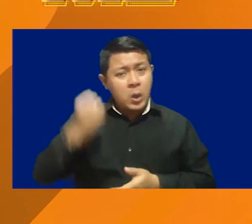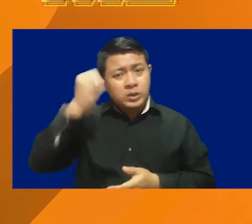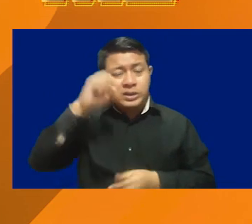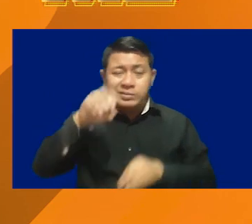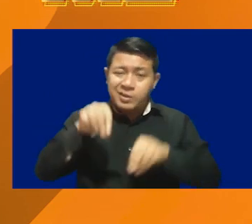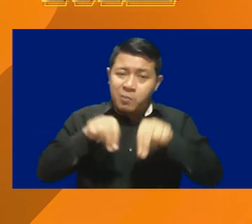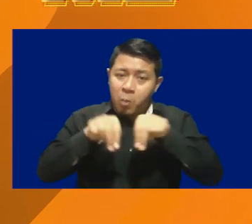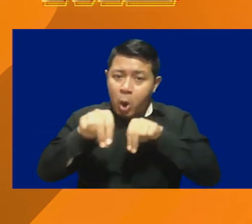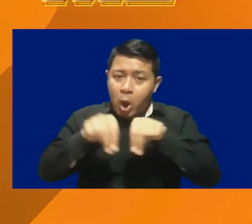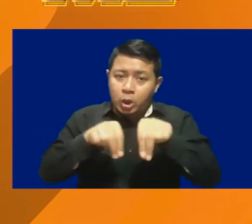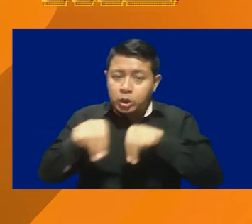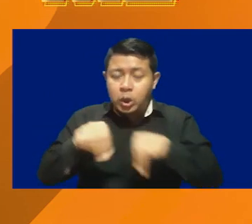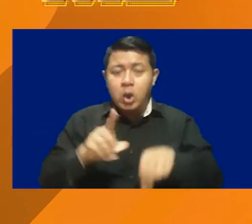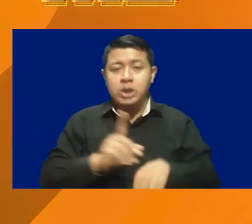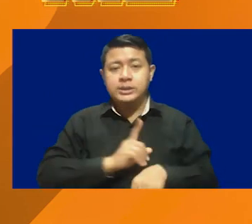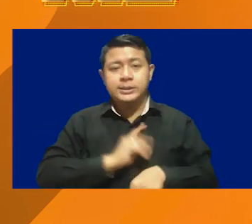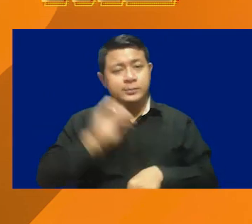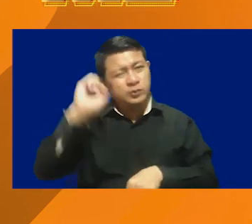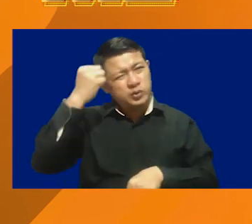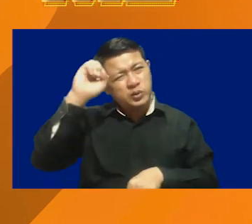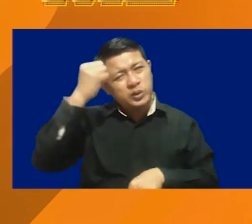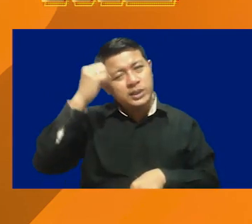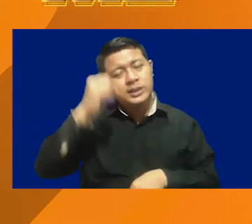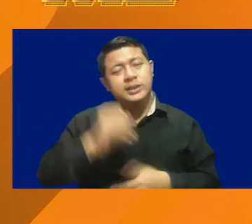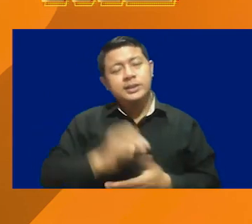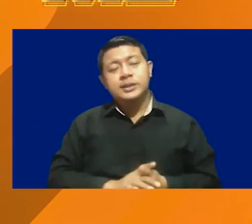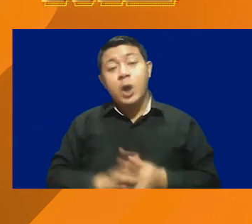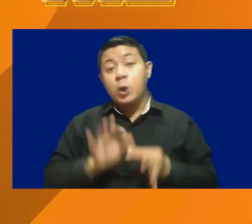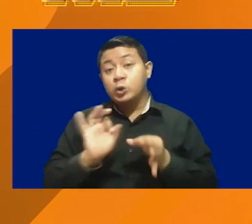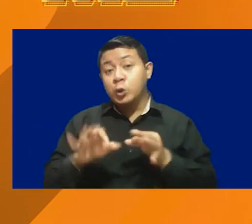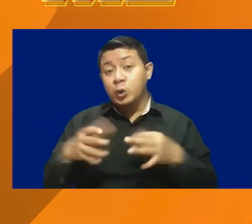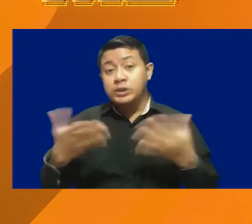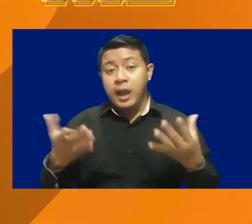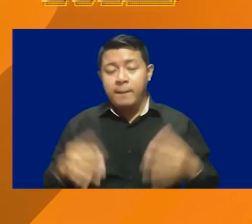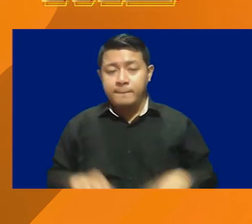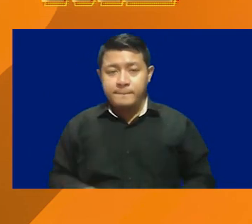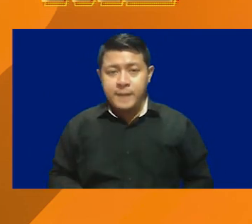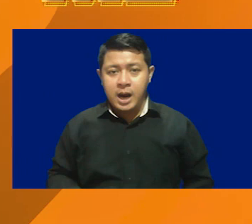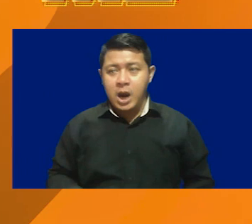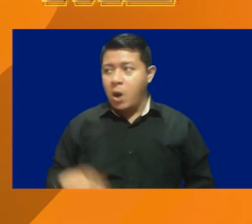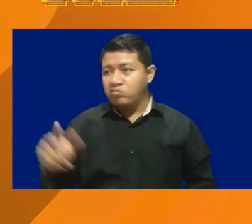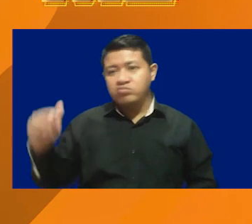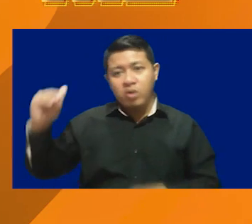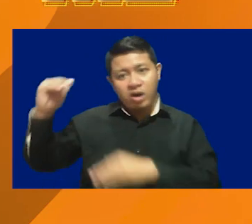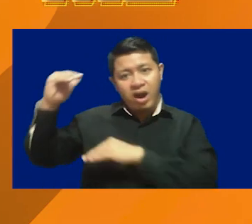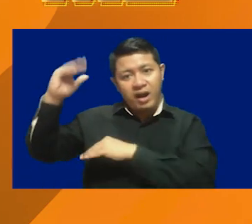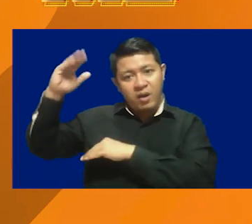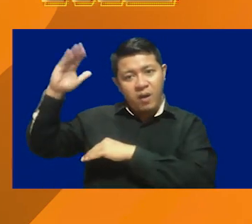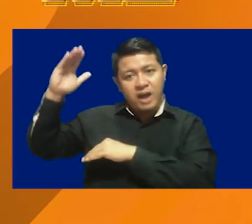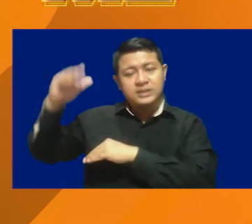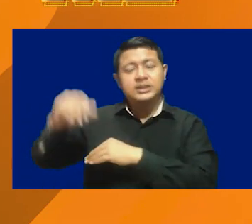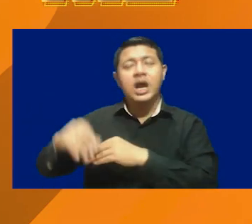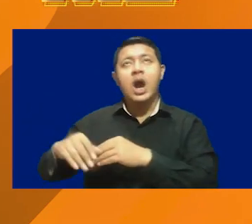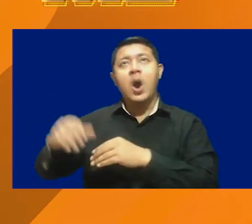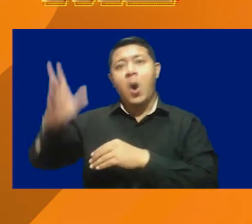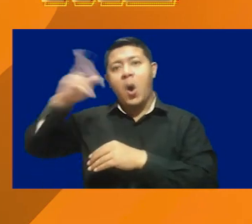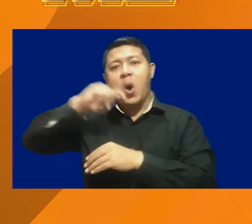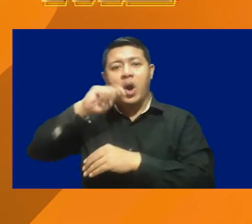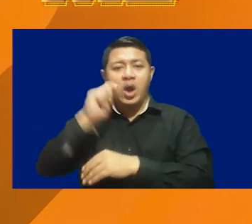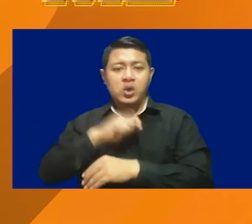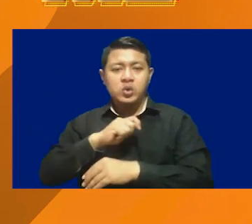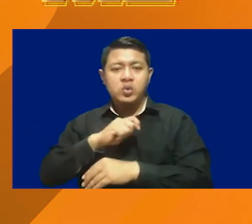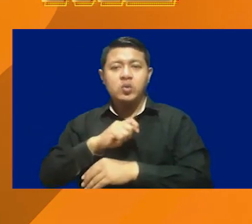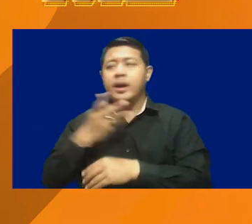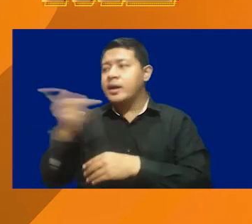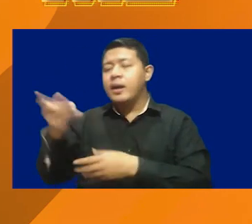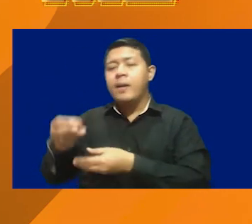atau sebabnya tidak bisa mengontrol diri lagi. Nah, solusinya apa? Biarpun orang